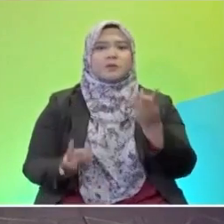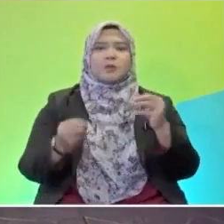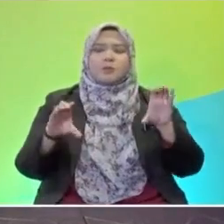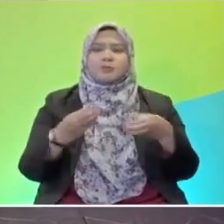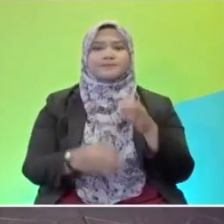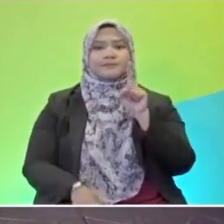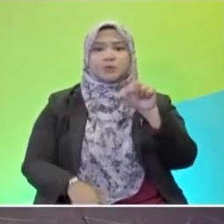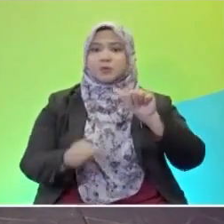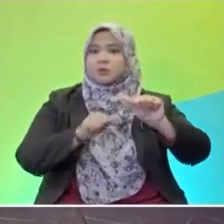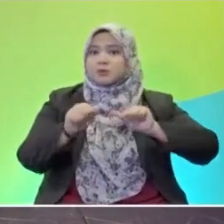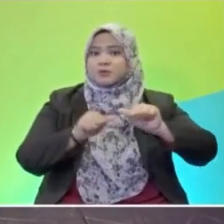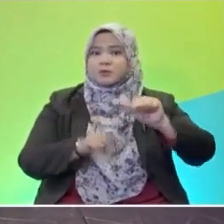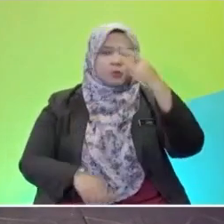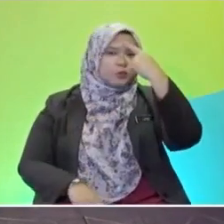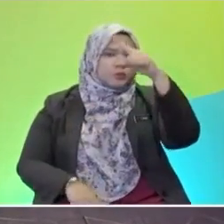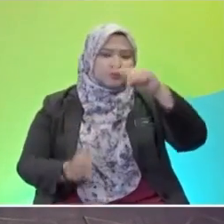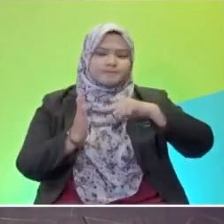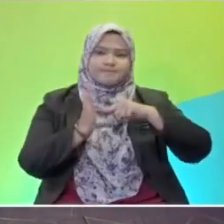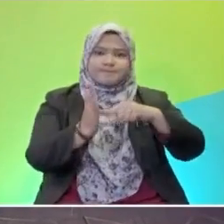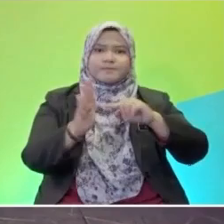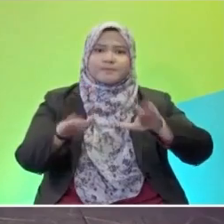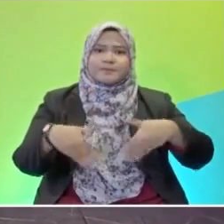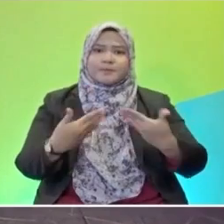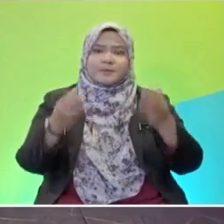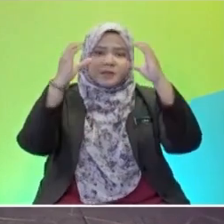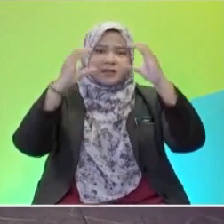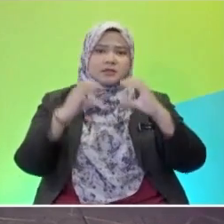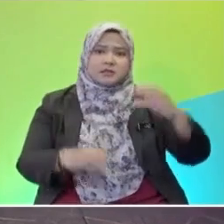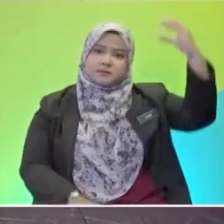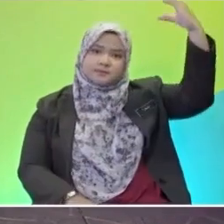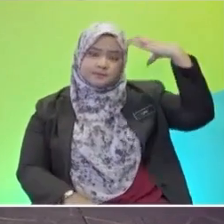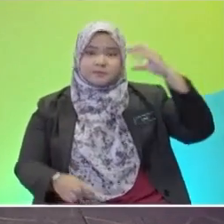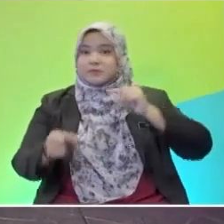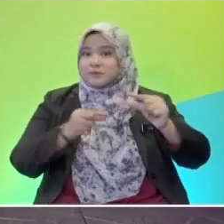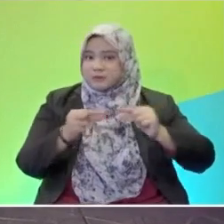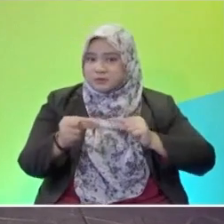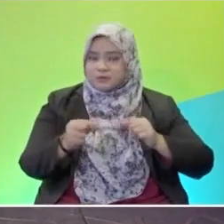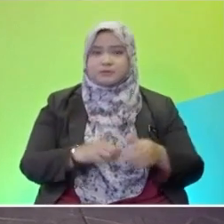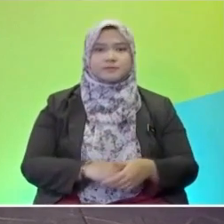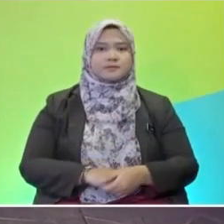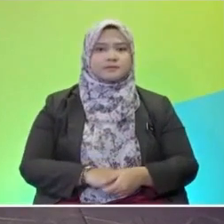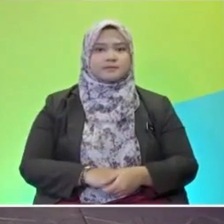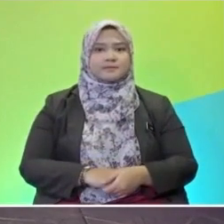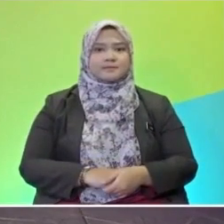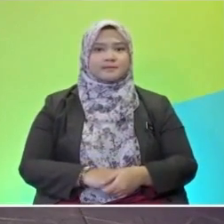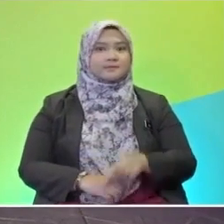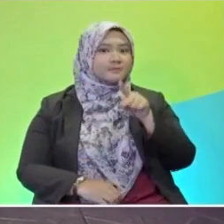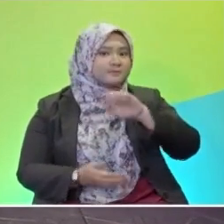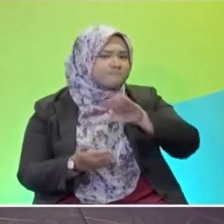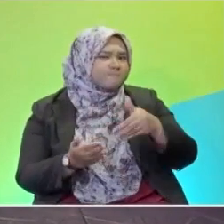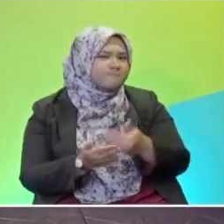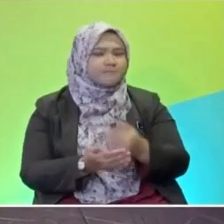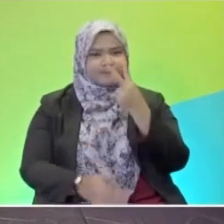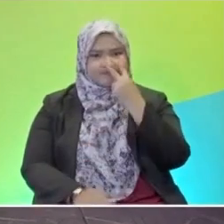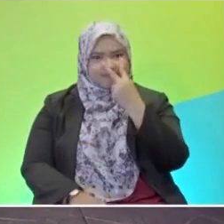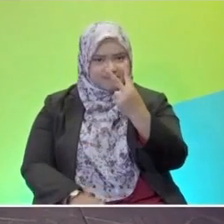Jadi yang pertama saya kenyalir ke lampu Solo jadi saya akan minta Irfan memerhatikan Adakah Cahaya boleh